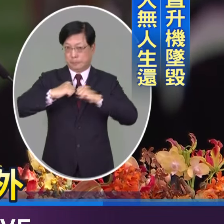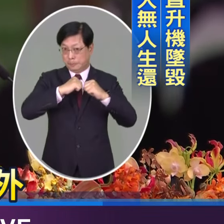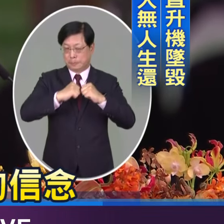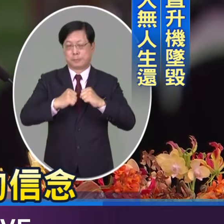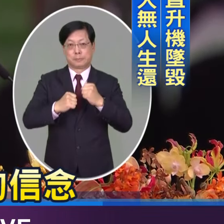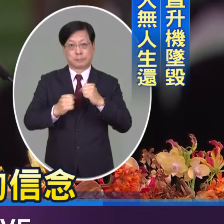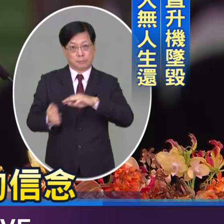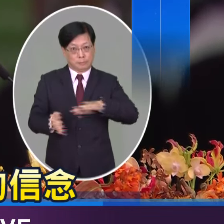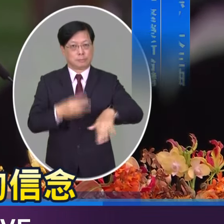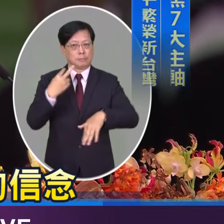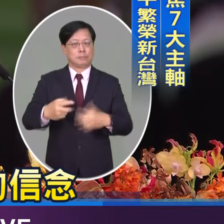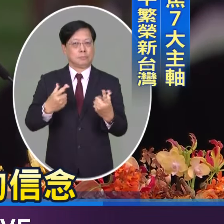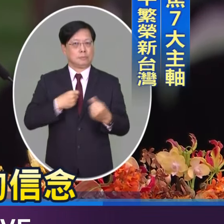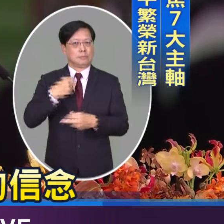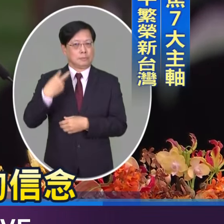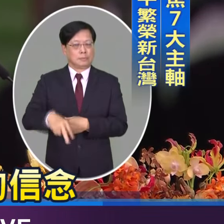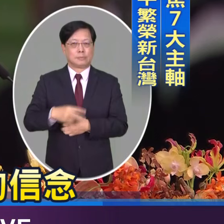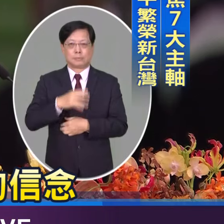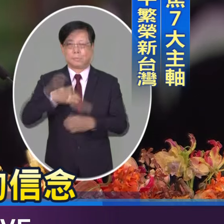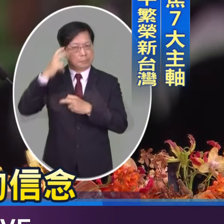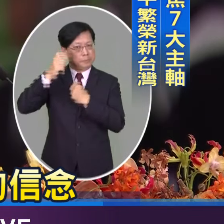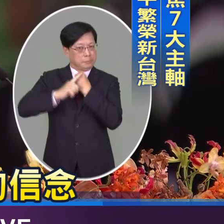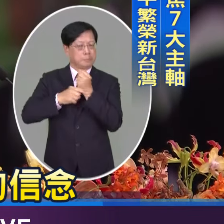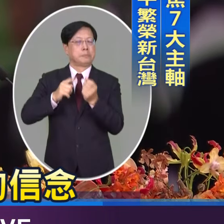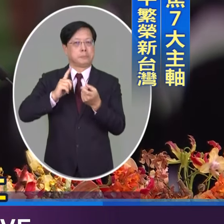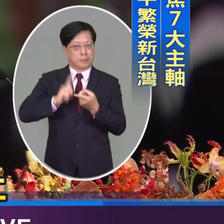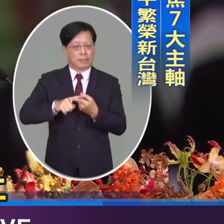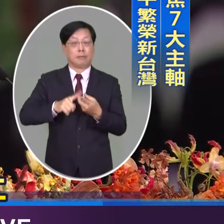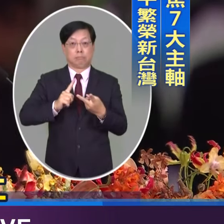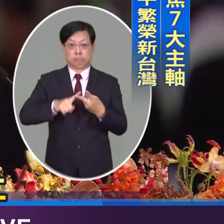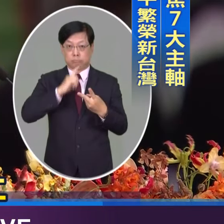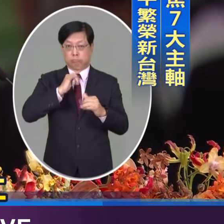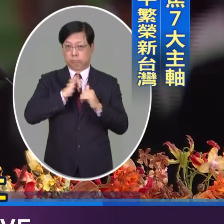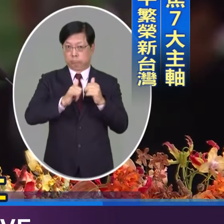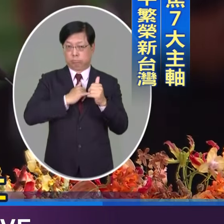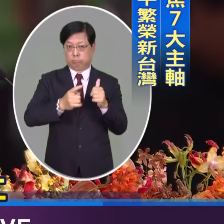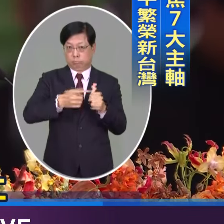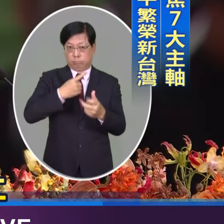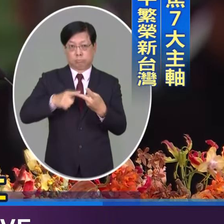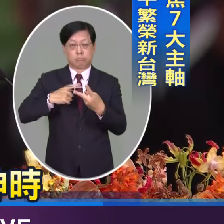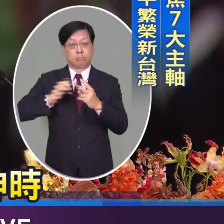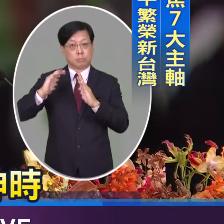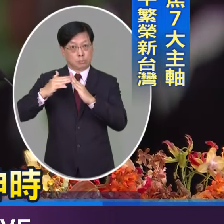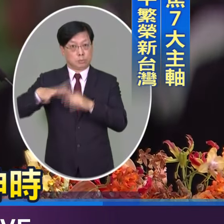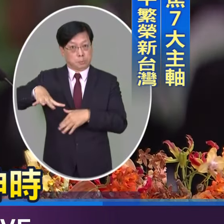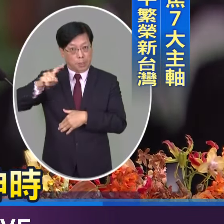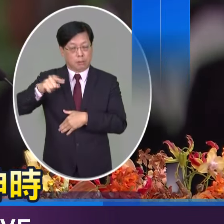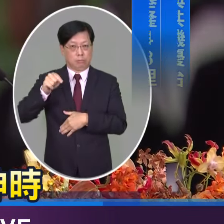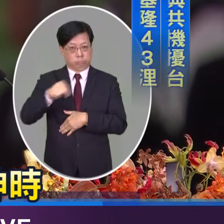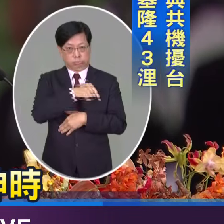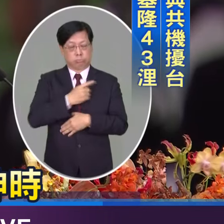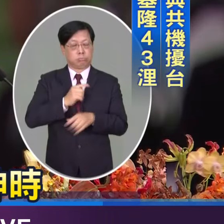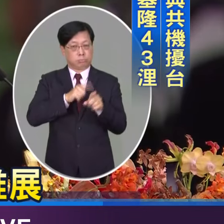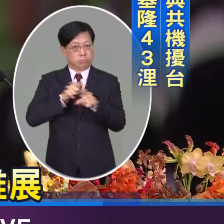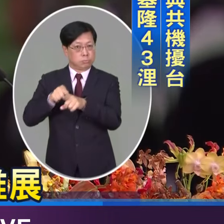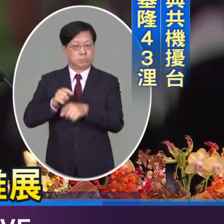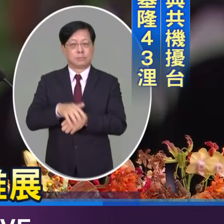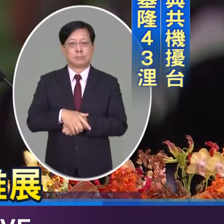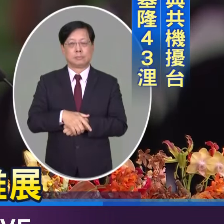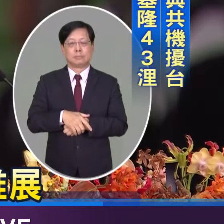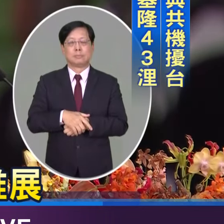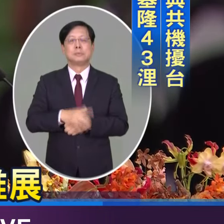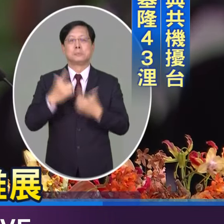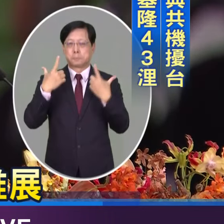外，也应该有合作的信念，秉持人民至上、国家优先的精神时，国